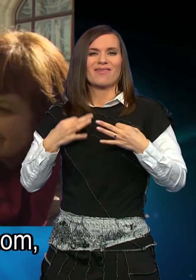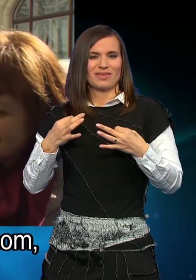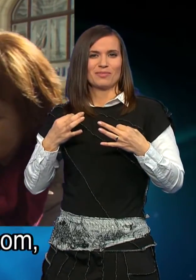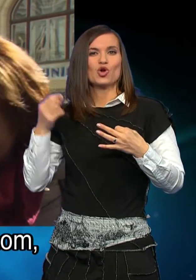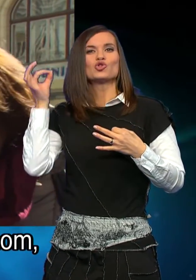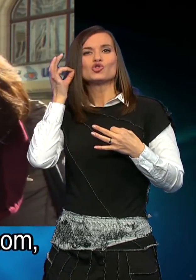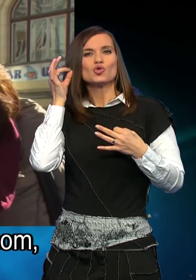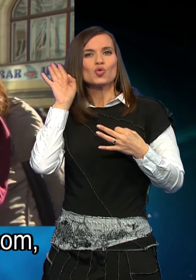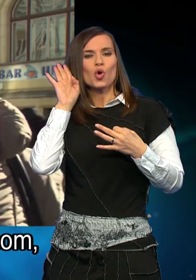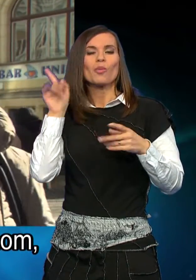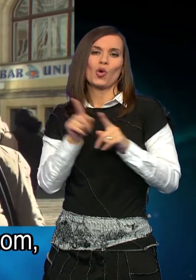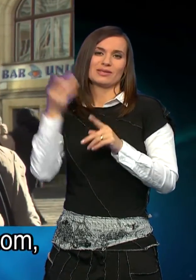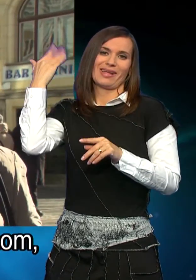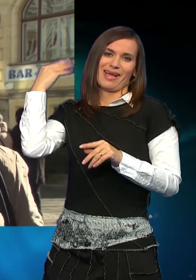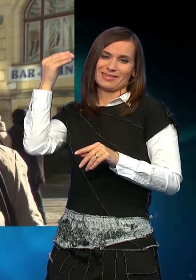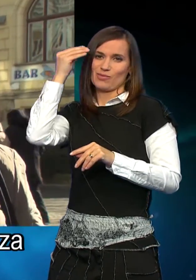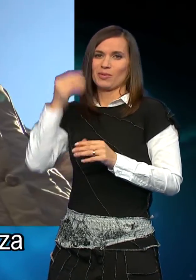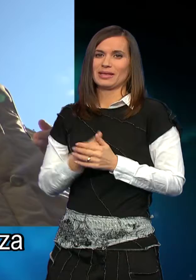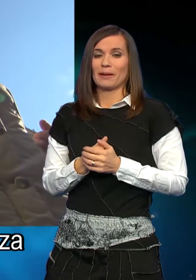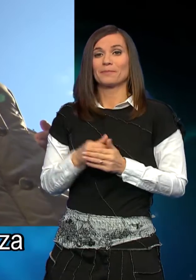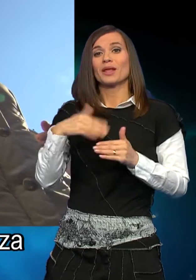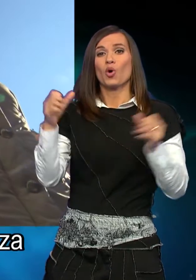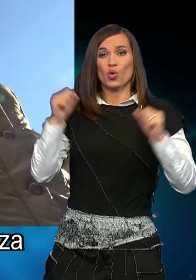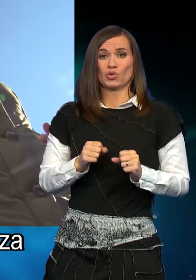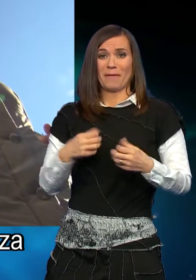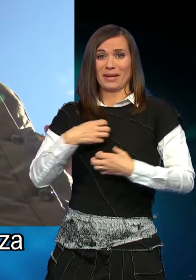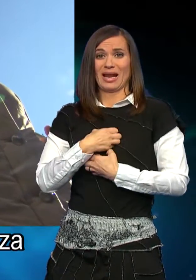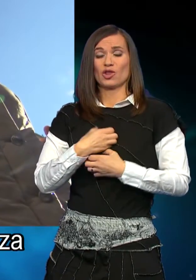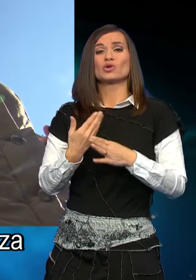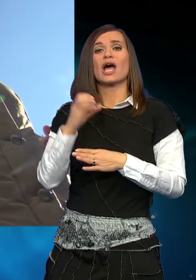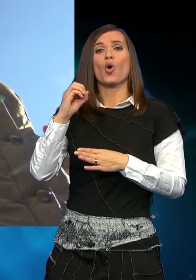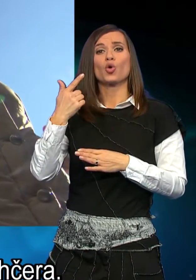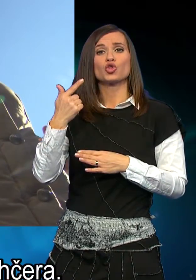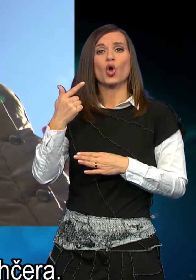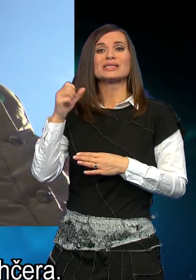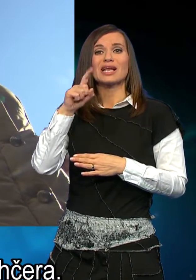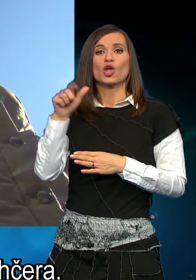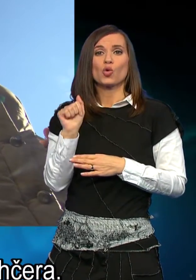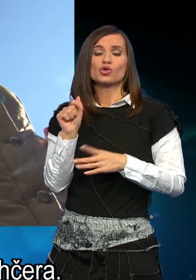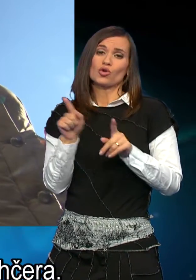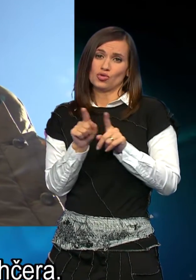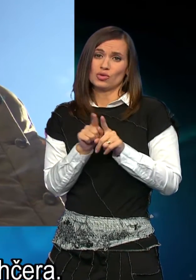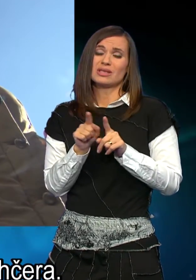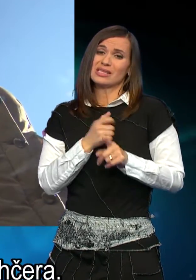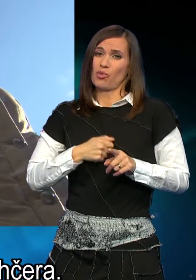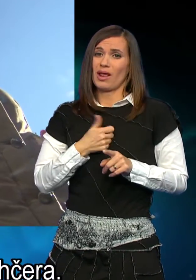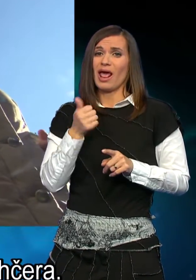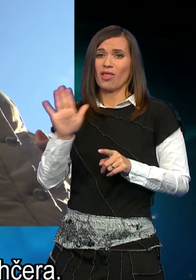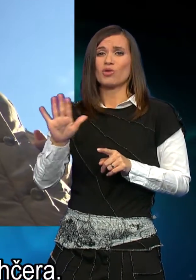ga spominja. Po hudem prehladu je za otosklerozo zbolela tudi ena izmed Hedviginih